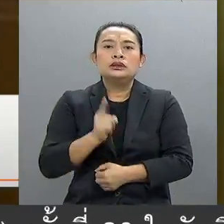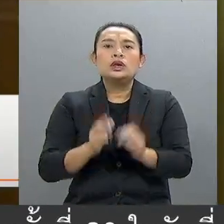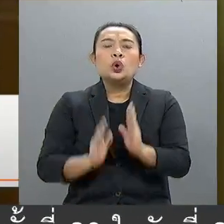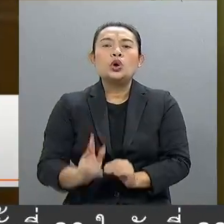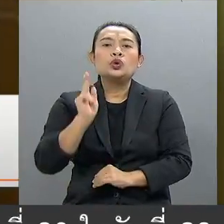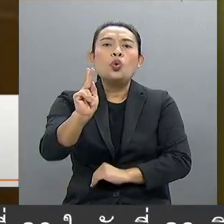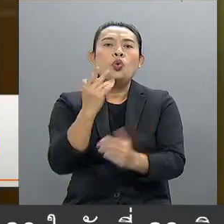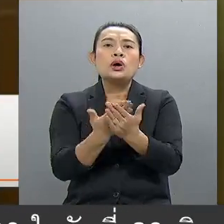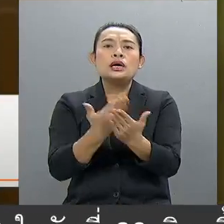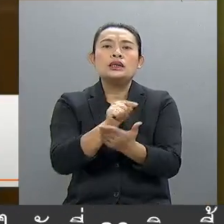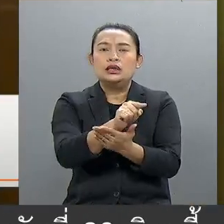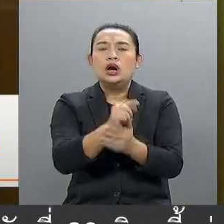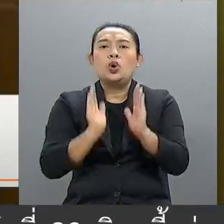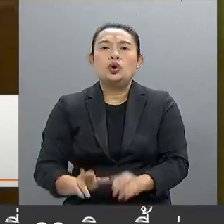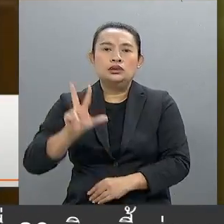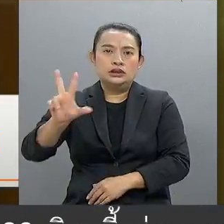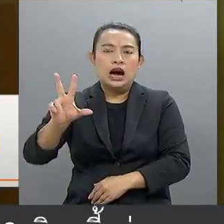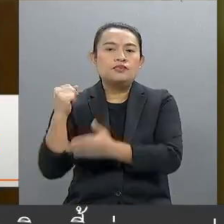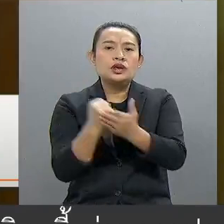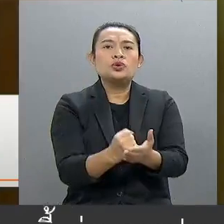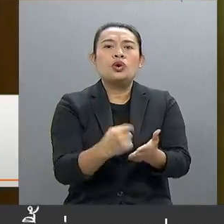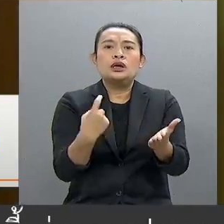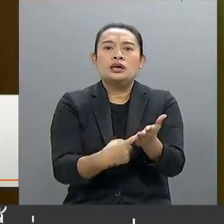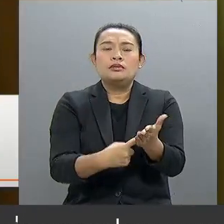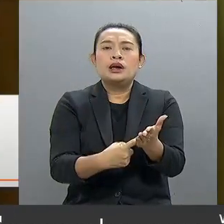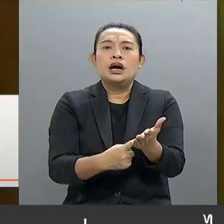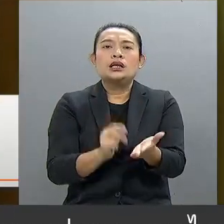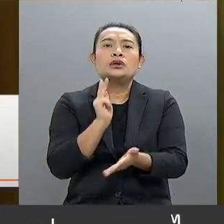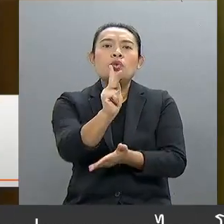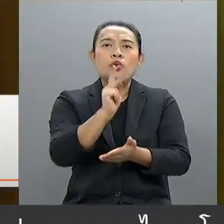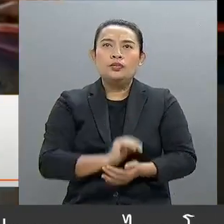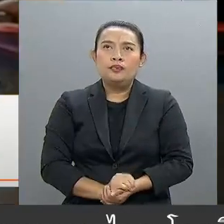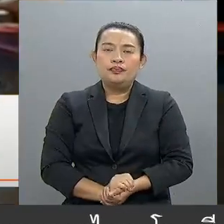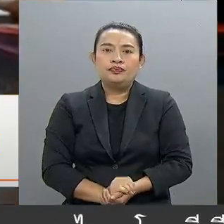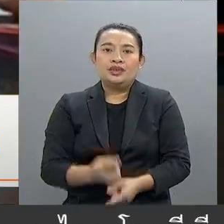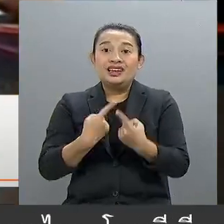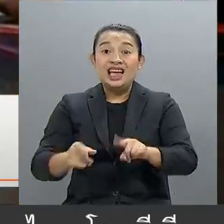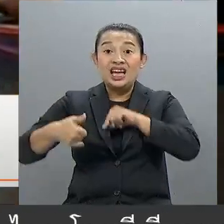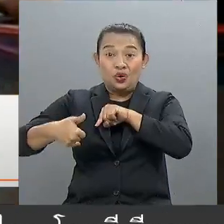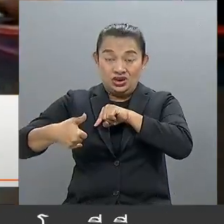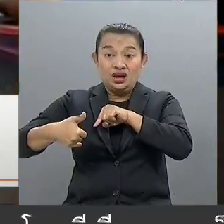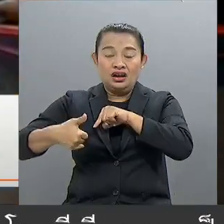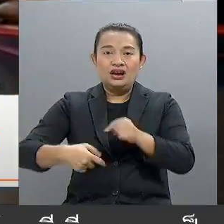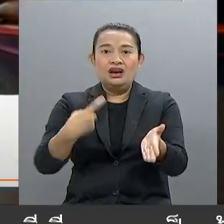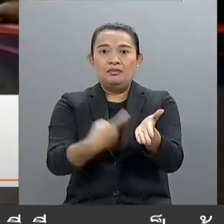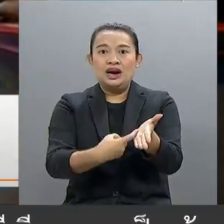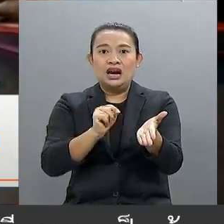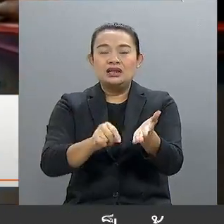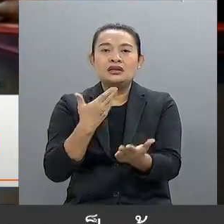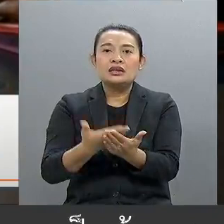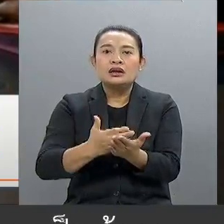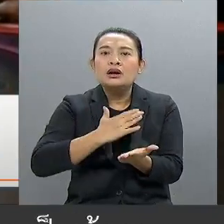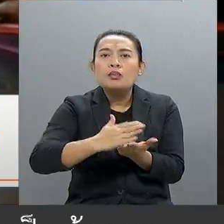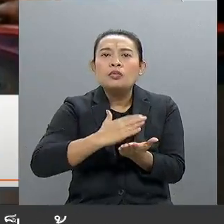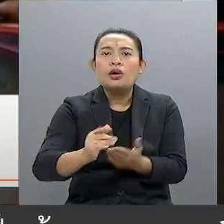ออมทรัพย์ครูสุรินทร์ได้ให้นางสาวพัชระพระนิรัมคนนี้เป็นผู้ค้ำรับใช้เพียงแค่คนเดียว